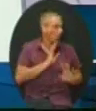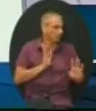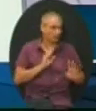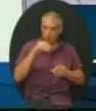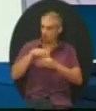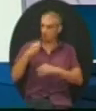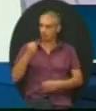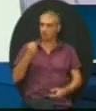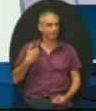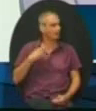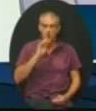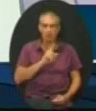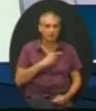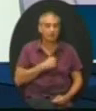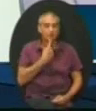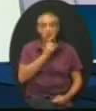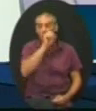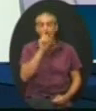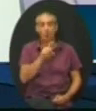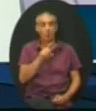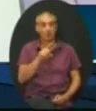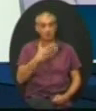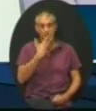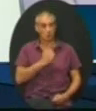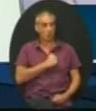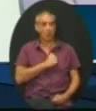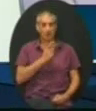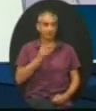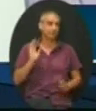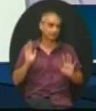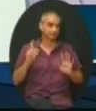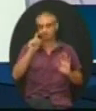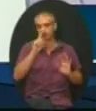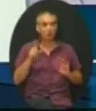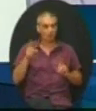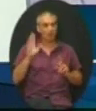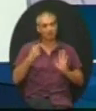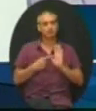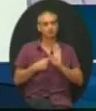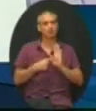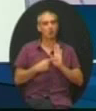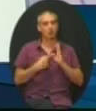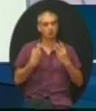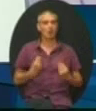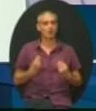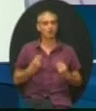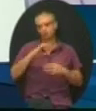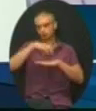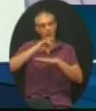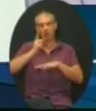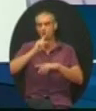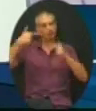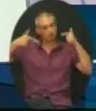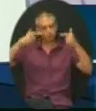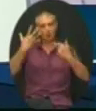תיירים. אני לא נגד, אבל אני אומר שכנראה לוואקף, ואני אומר את זה כאנדרסטייטמנט, כנראה לוואקף היו סיבות מספיק טובות שההר לא יצולם.